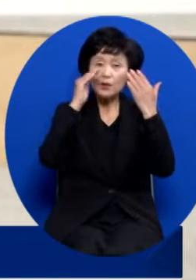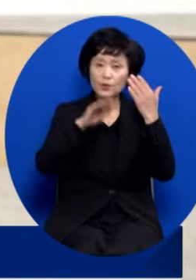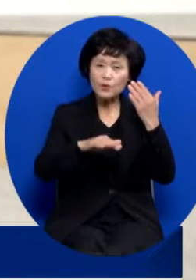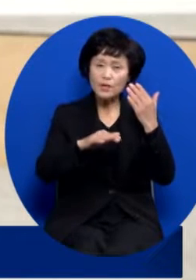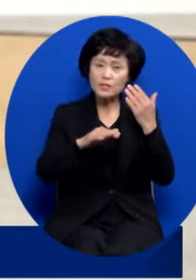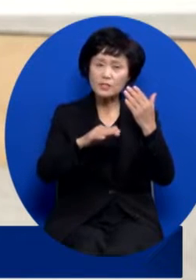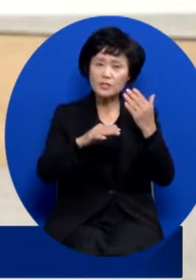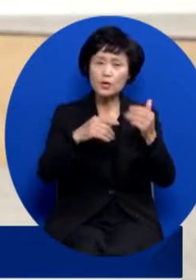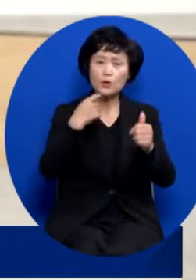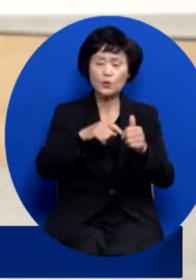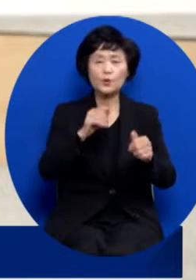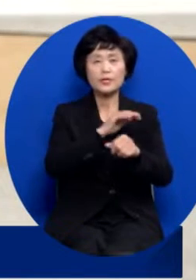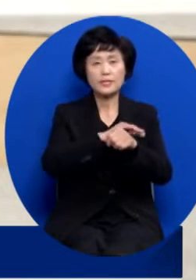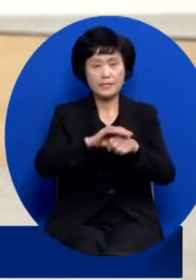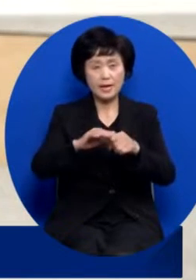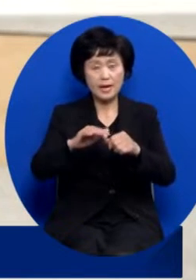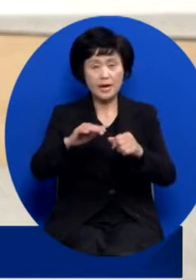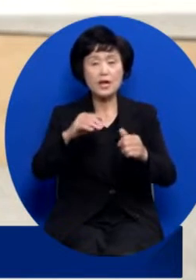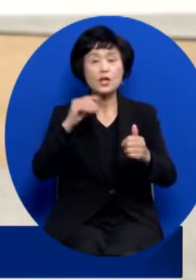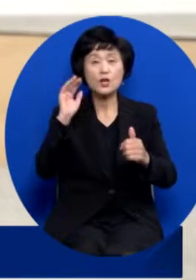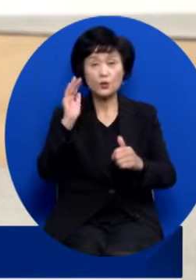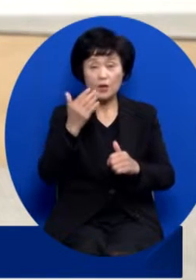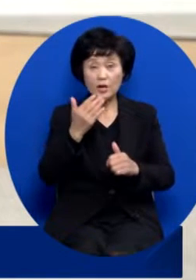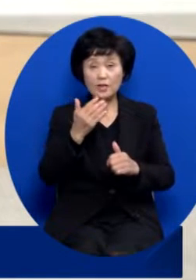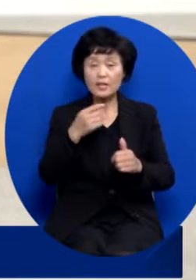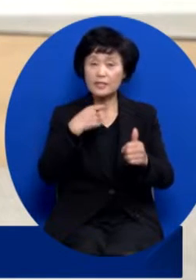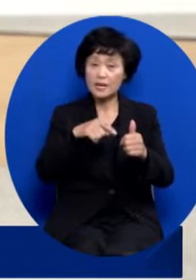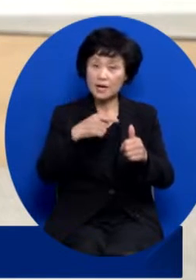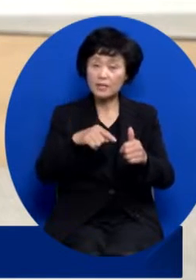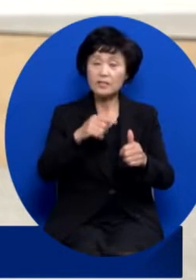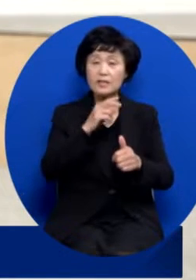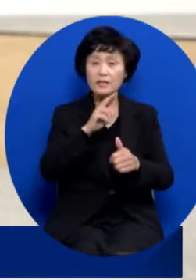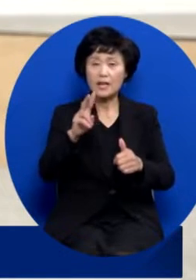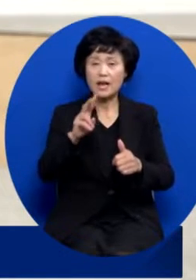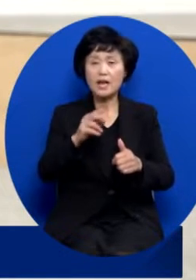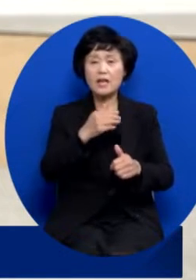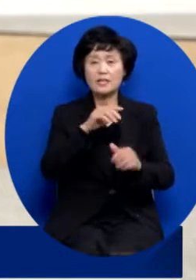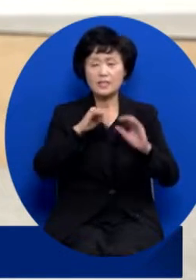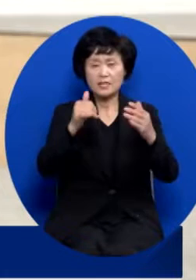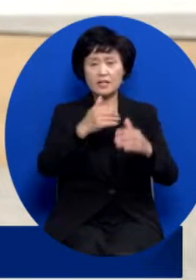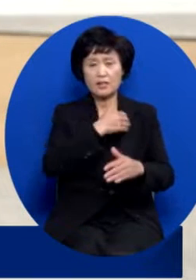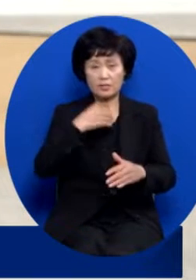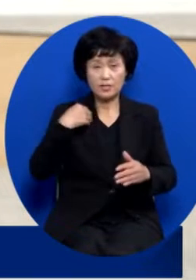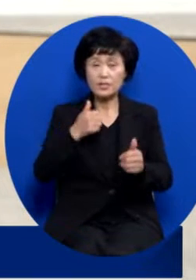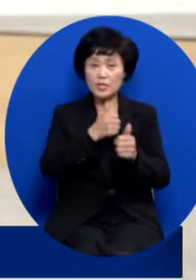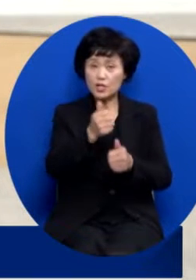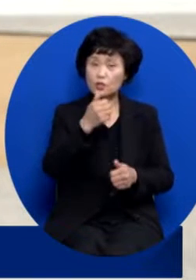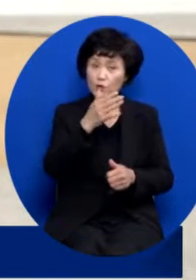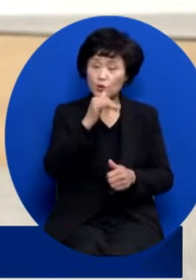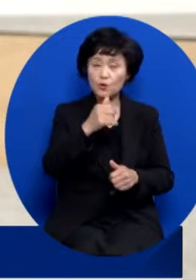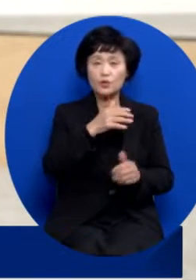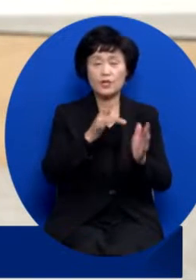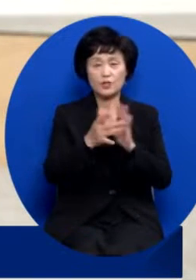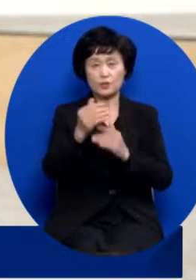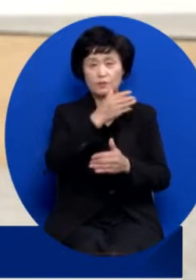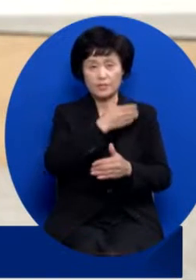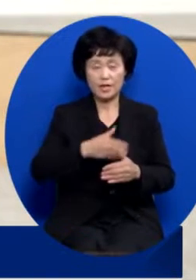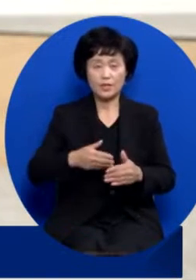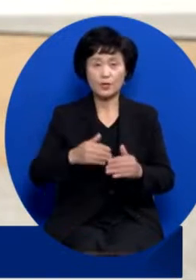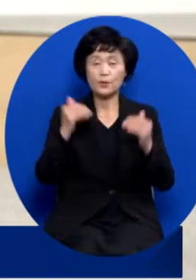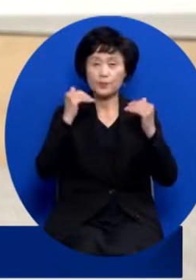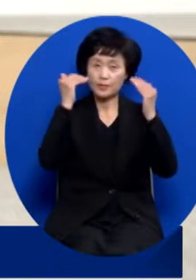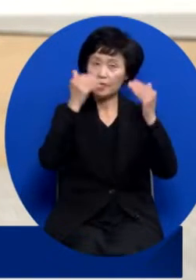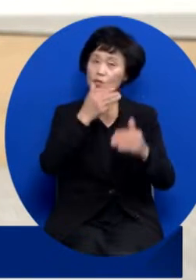되어져야 아이들이 이제 세상을 넉넉히 이기고 감당할 수 있는 그런 예수님의 제자로서 성장할 수 있을 것 같아서